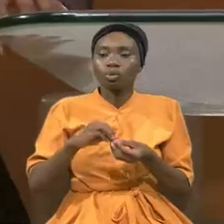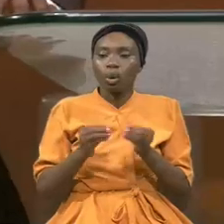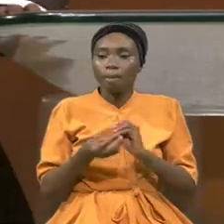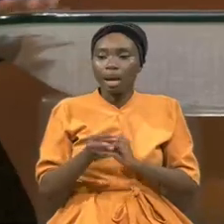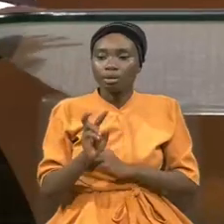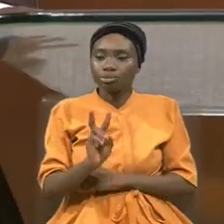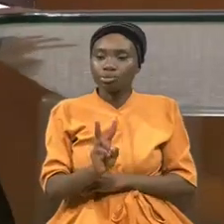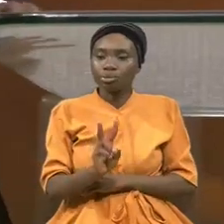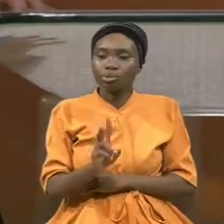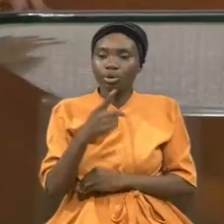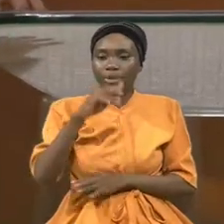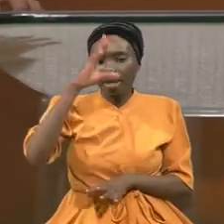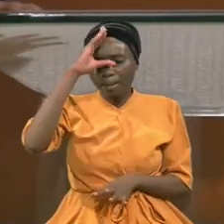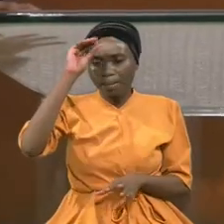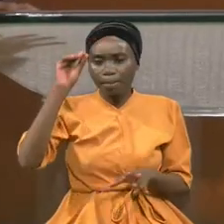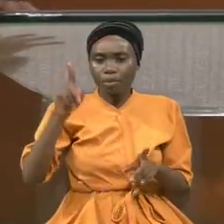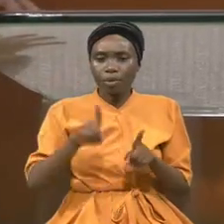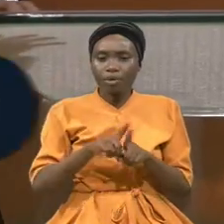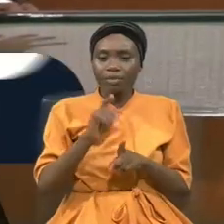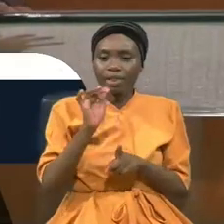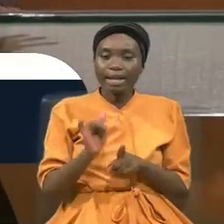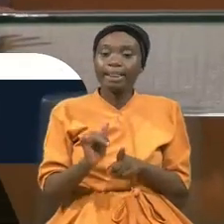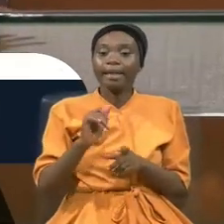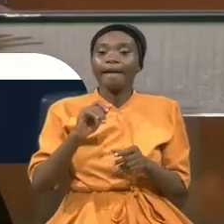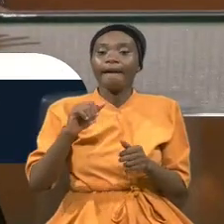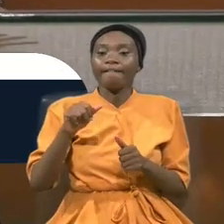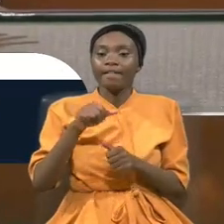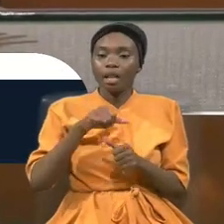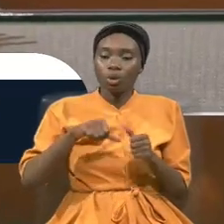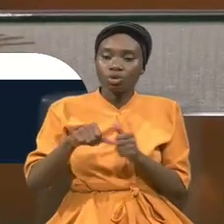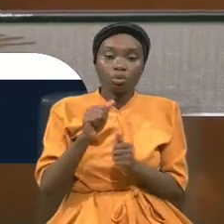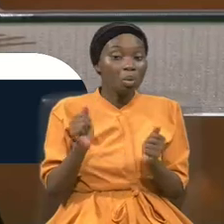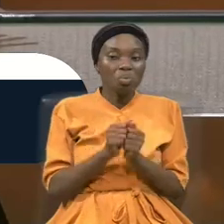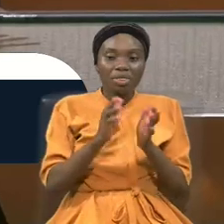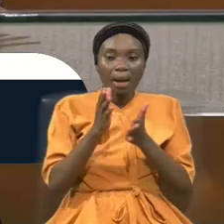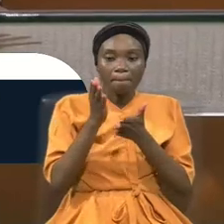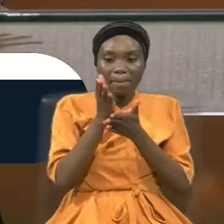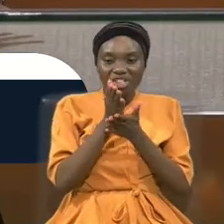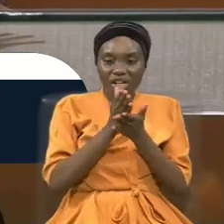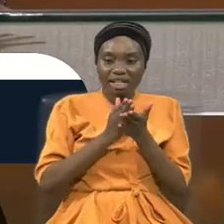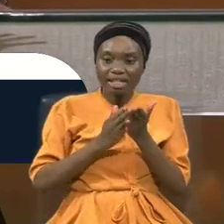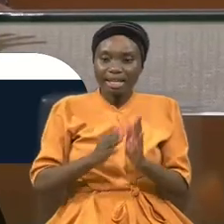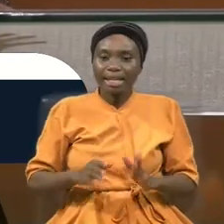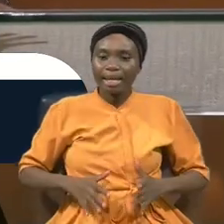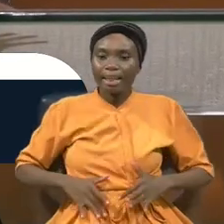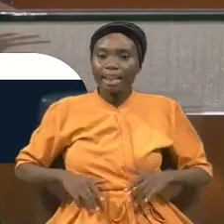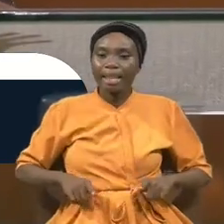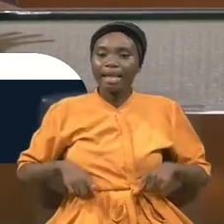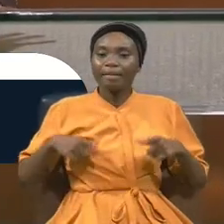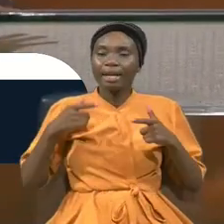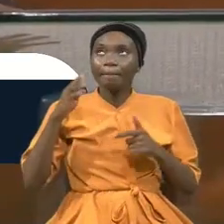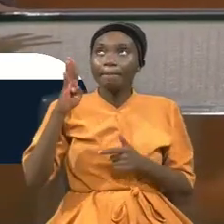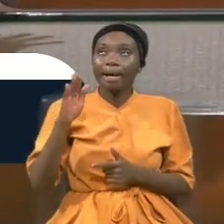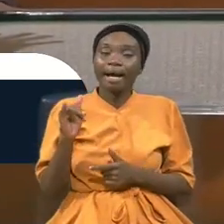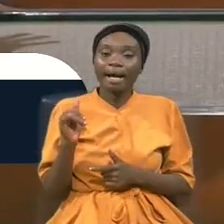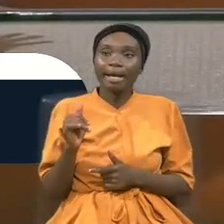parfait. Deux, la communion fraternelle. Sans partialité, en vivant